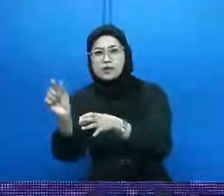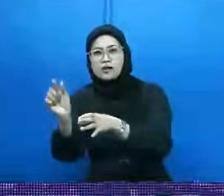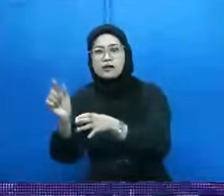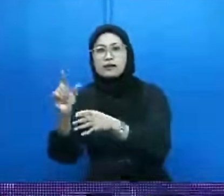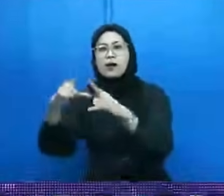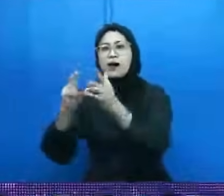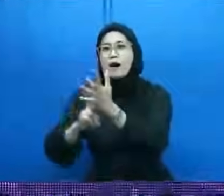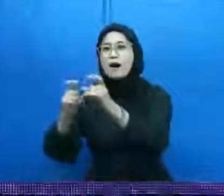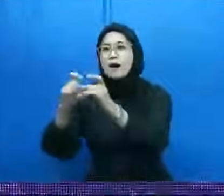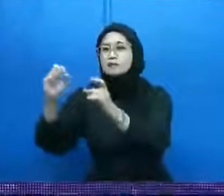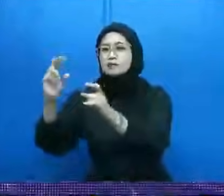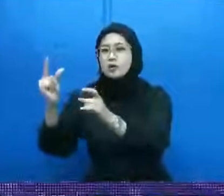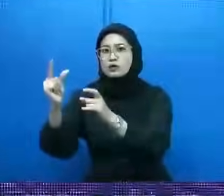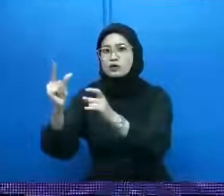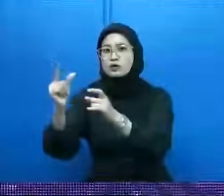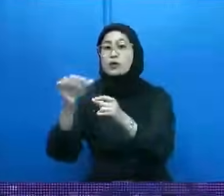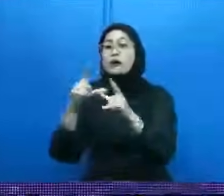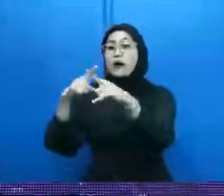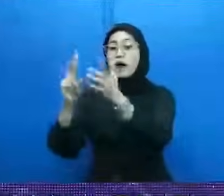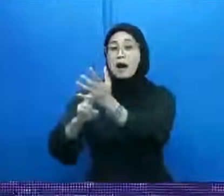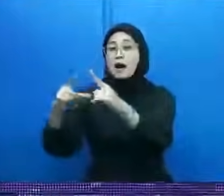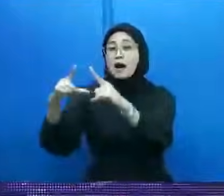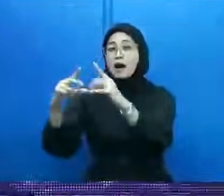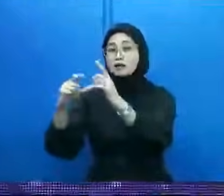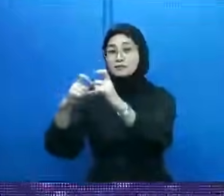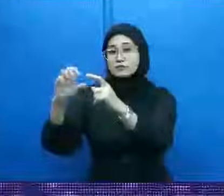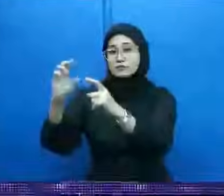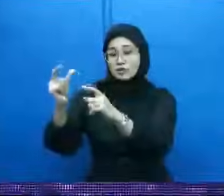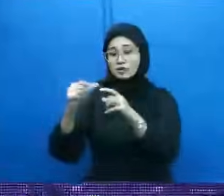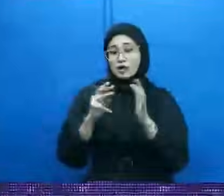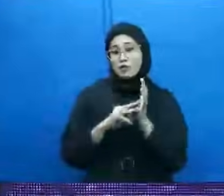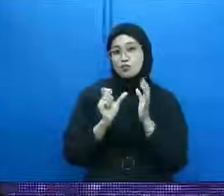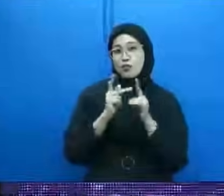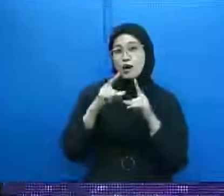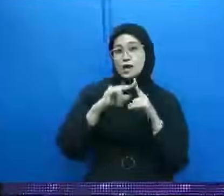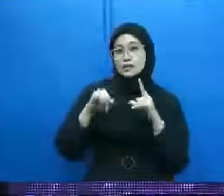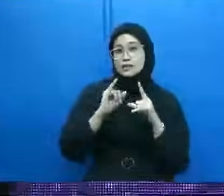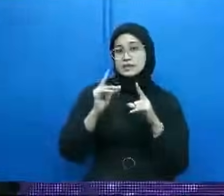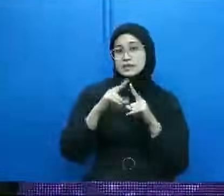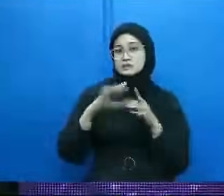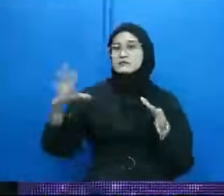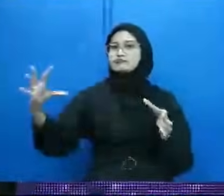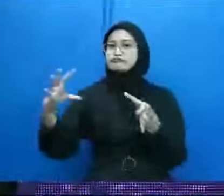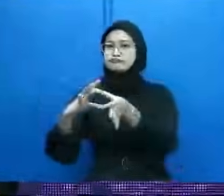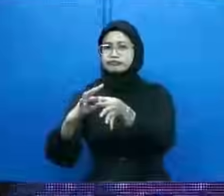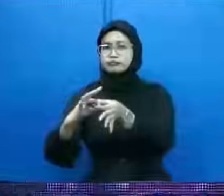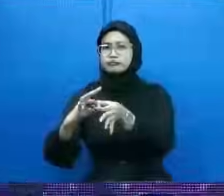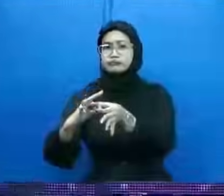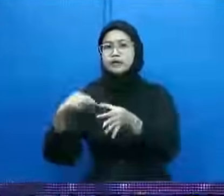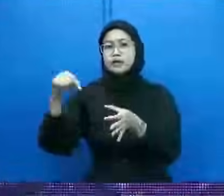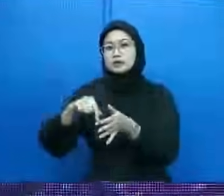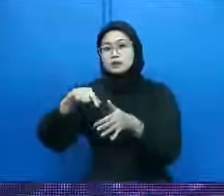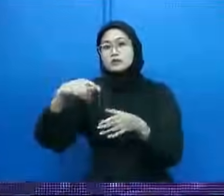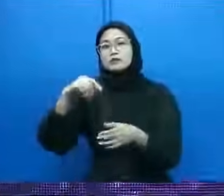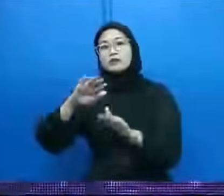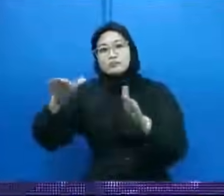kemudian Ansar dengan Muhajirin. Lalu dibuat tempat kumpul pusat spiritual namanya masjid. Sekarang dikenal dengan Masjid Nabawi. Yang